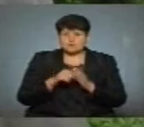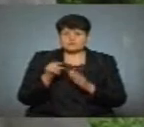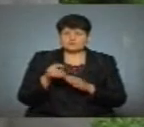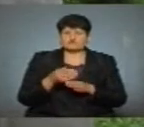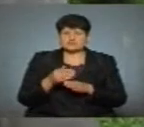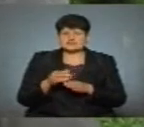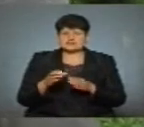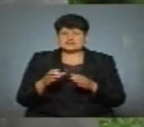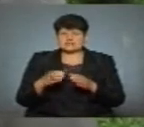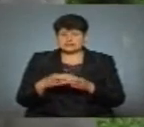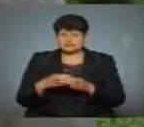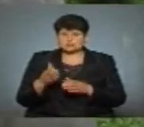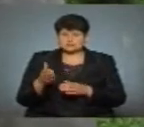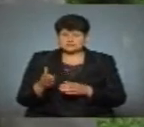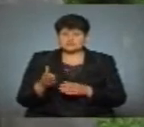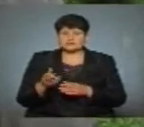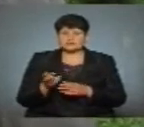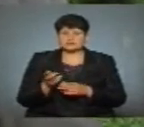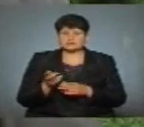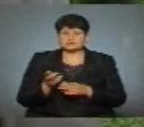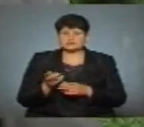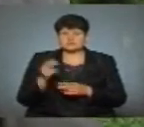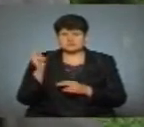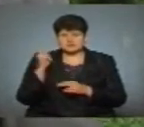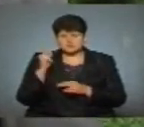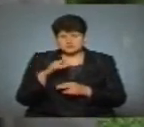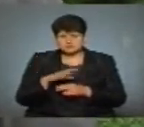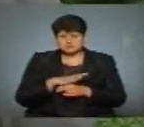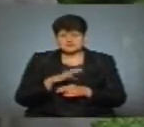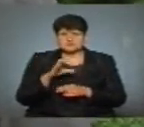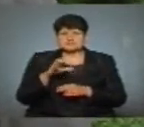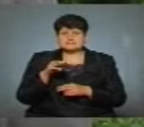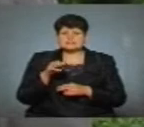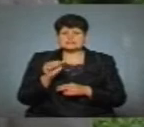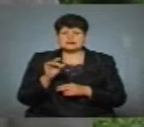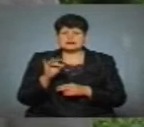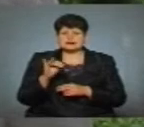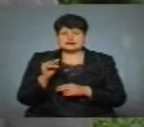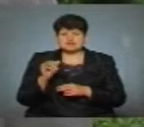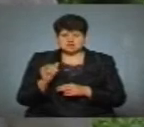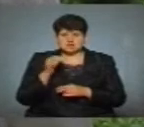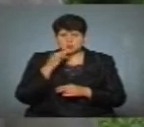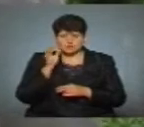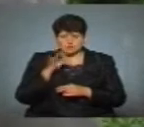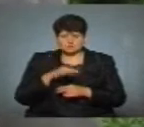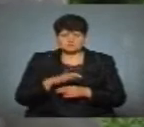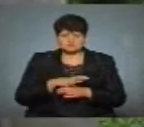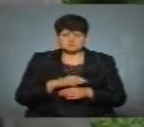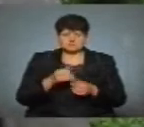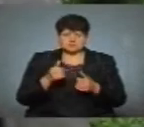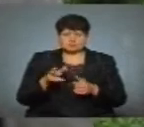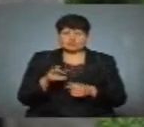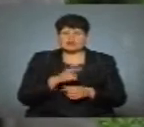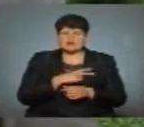частину. Пройшли ми учебку в Старичах, досвід там получилося. Був такий у нас